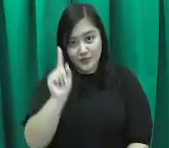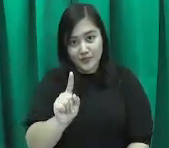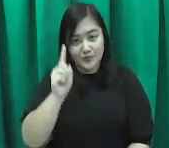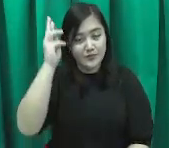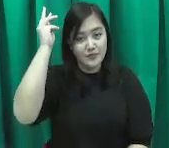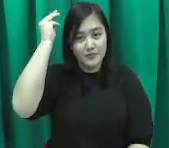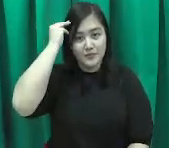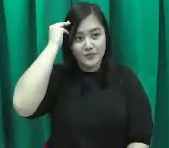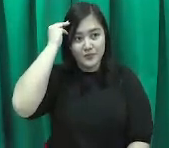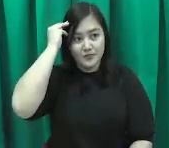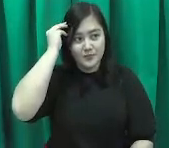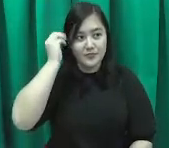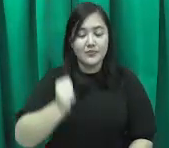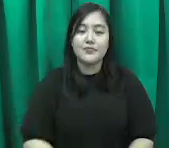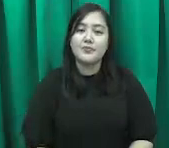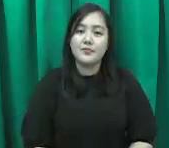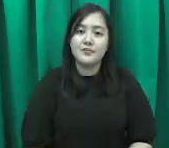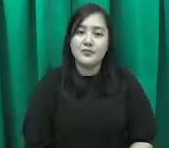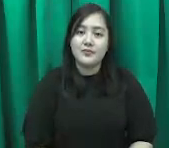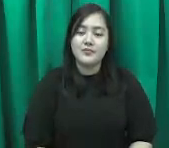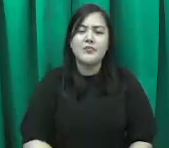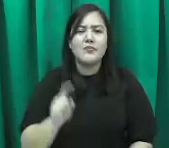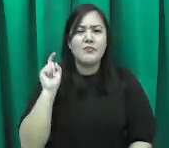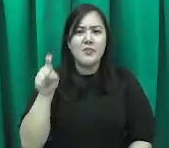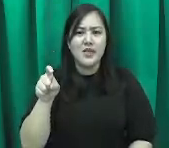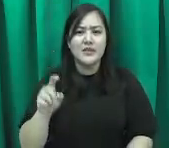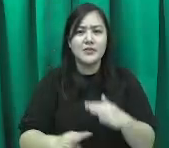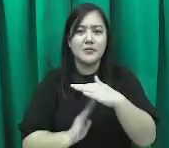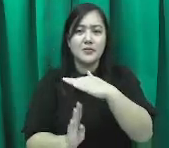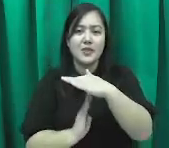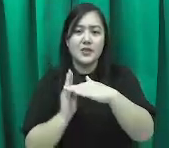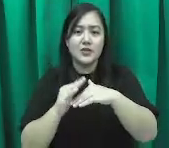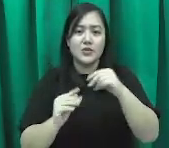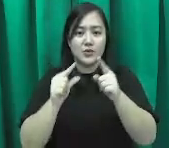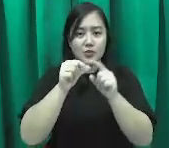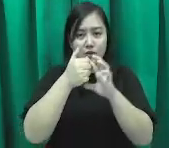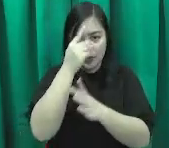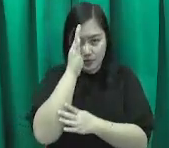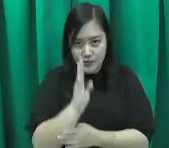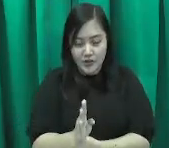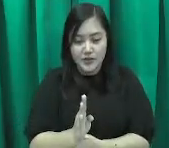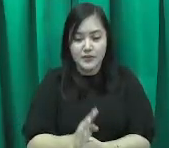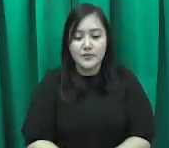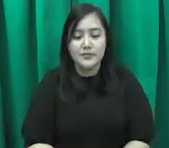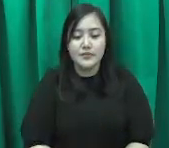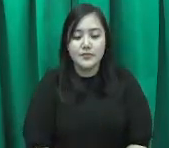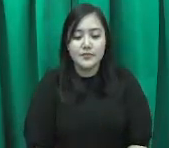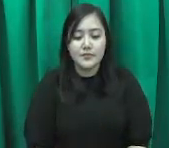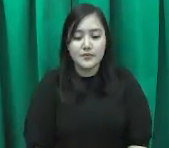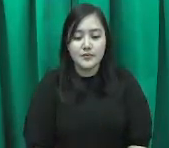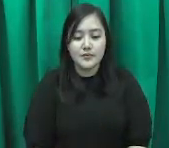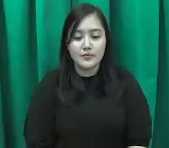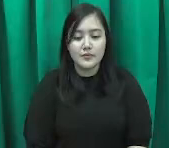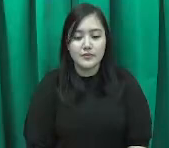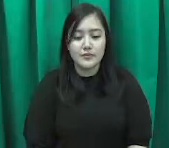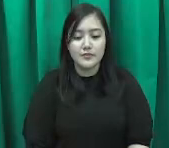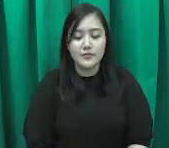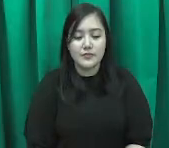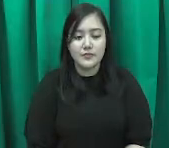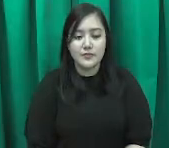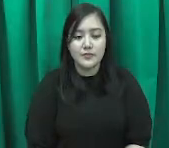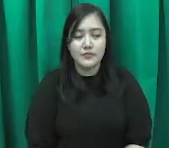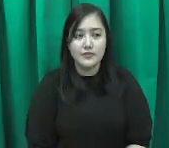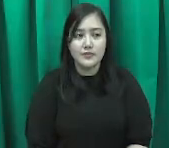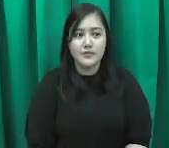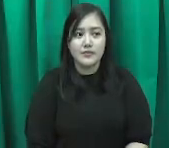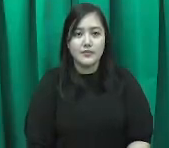inilatag mo sa kanya, naayon. Yes. Idaan mo sa salita ng Diyos, idaan mo sa Bible. Ito ba ay nasa Bible? Eh, di lagyan mo ng lagyan